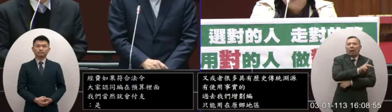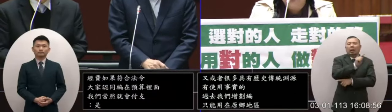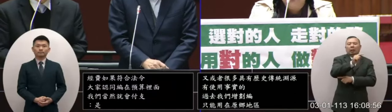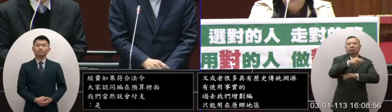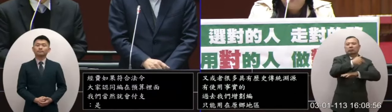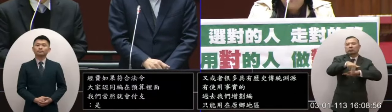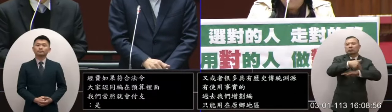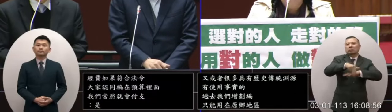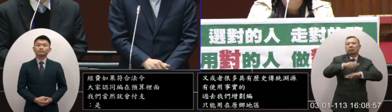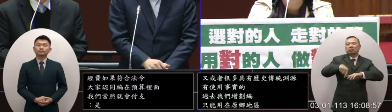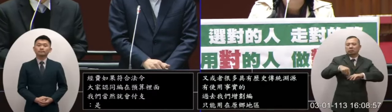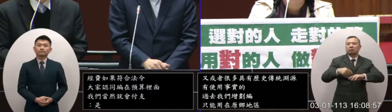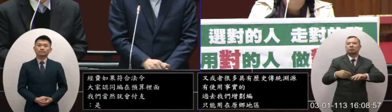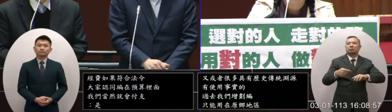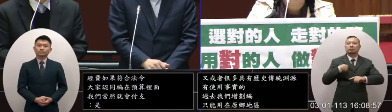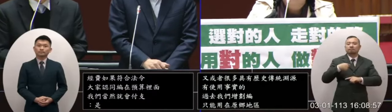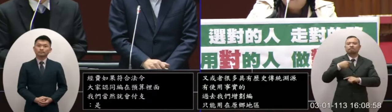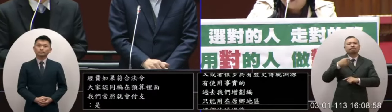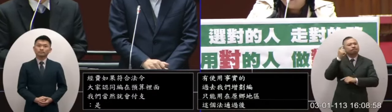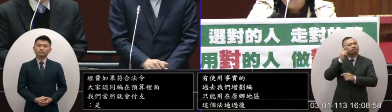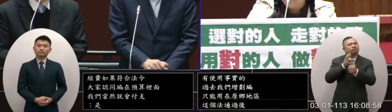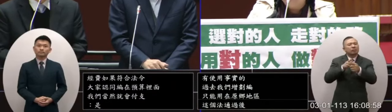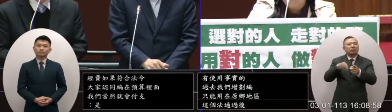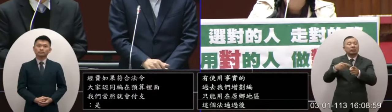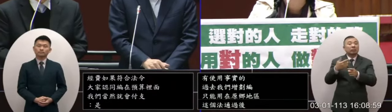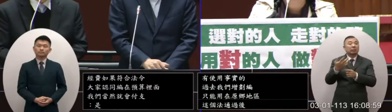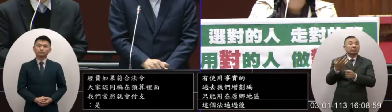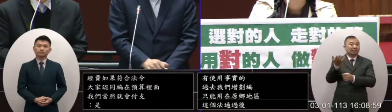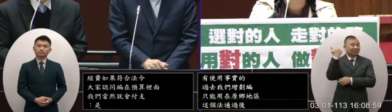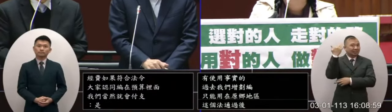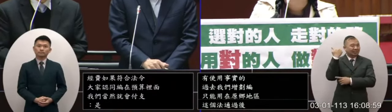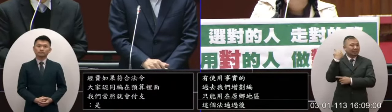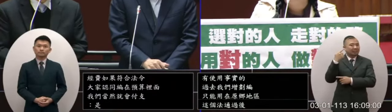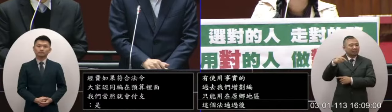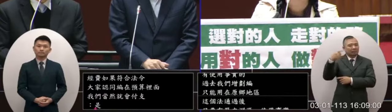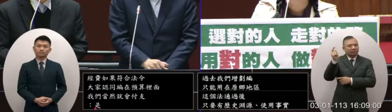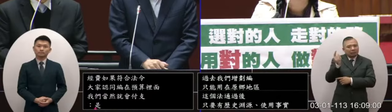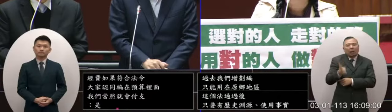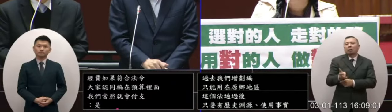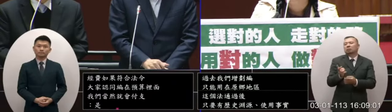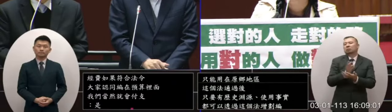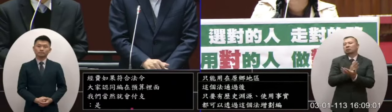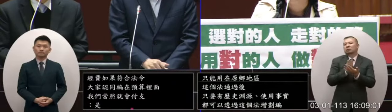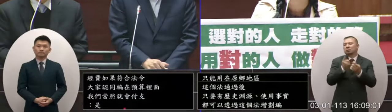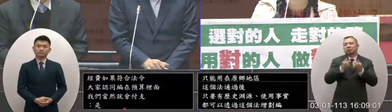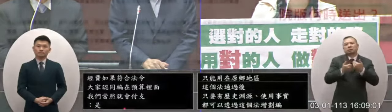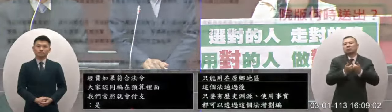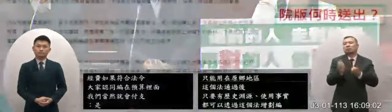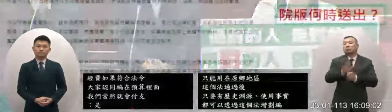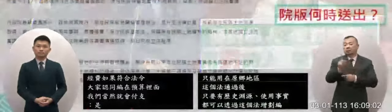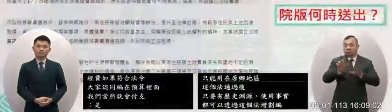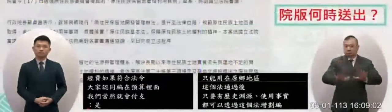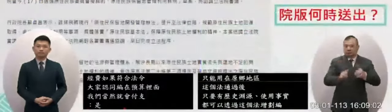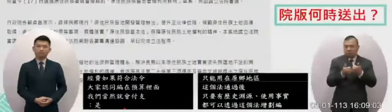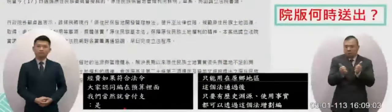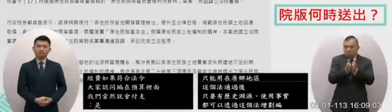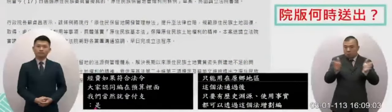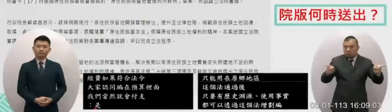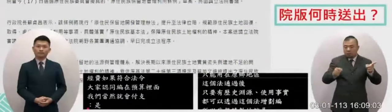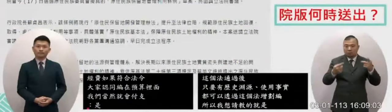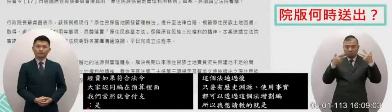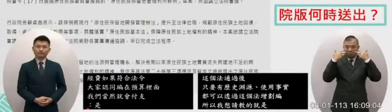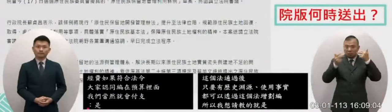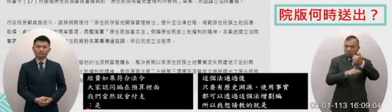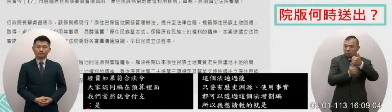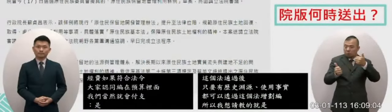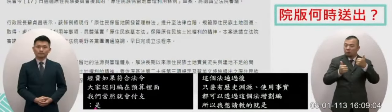请教的就是说，因为借期不续审了、那我希望说这个会期那个原民会会提出来